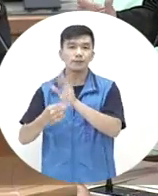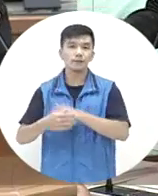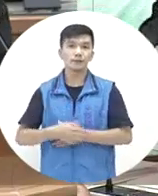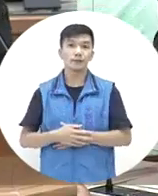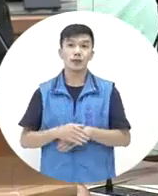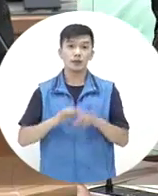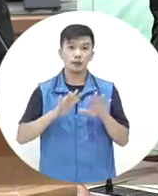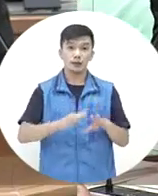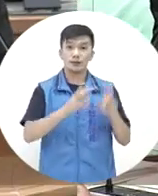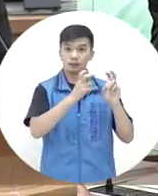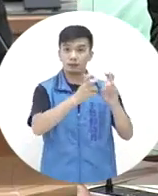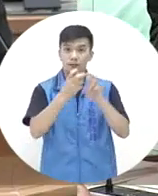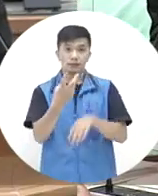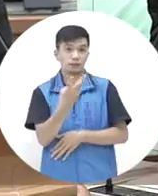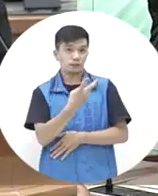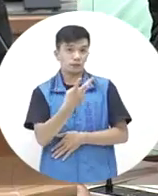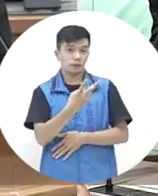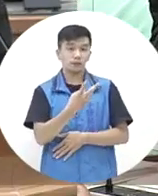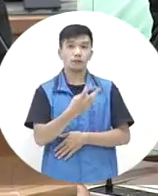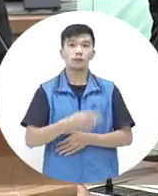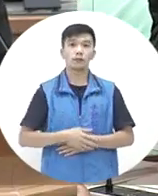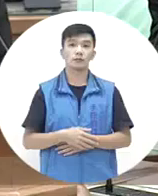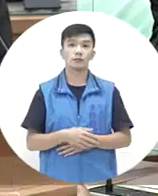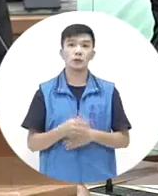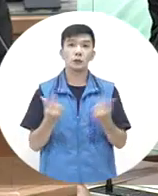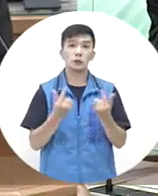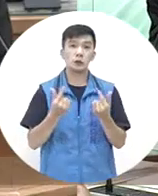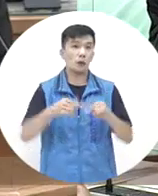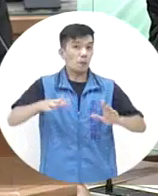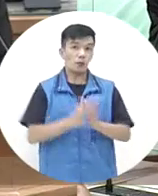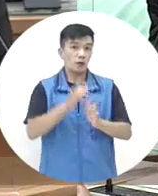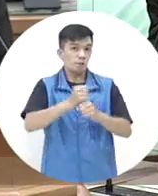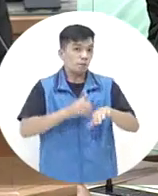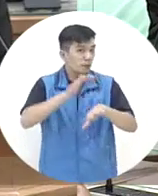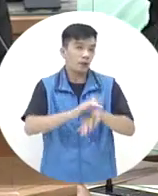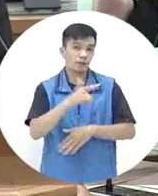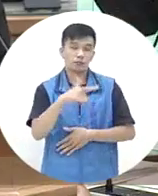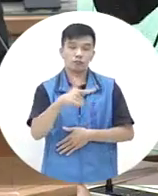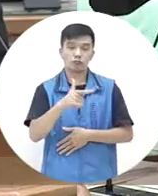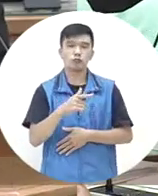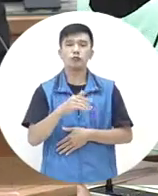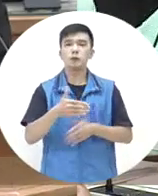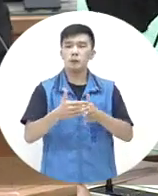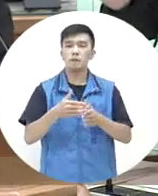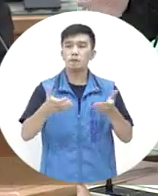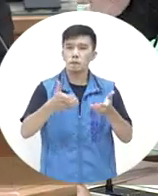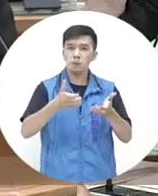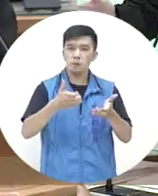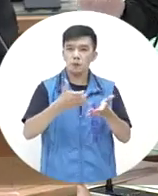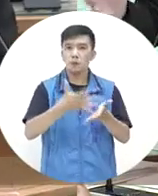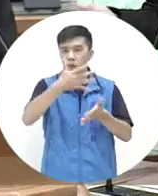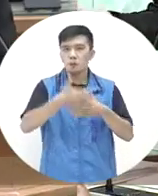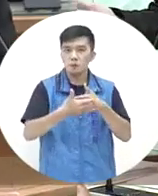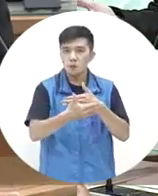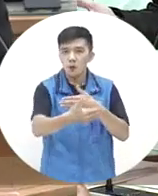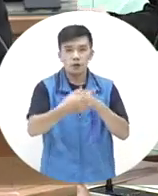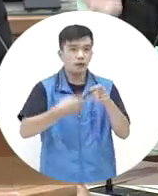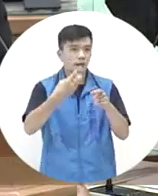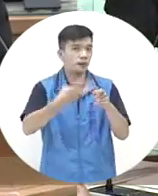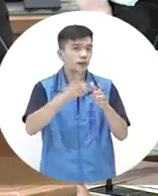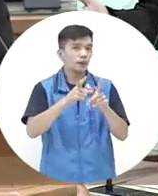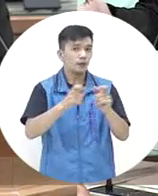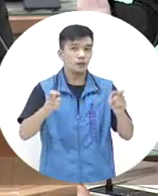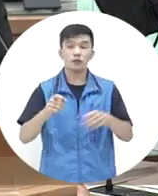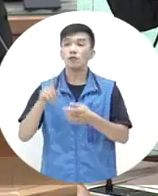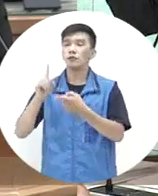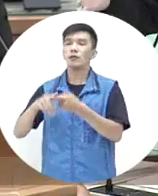哈、哦，因为每一个捷运施工不是工期刚能干嘛，要 当然 要好几年嘛。那起码这两条 捷运不是说一天两天盖好啊。我